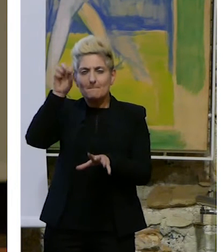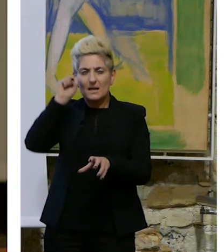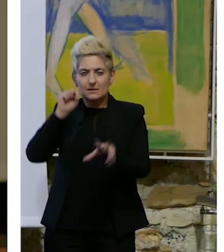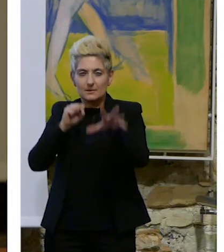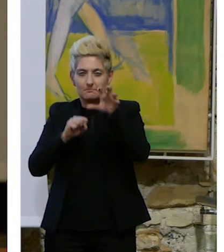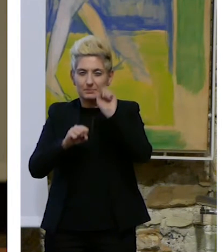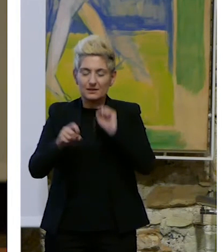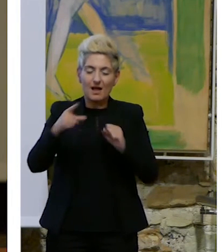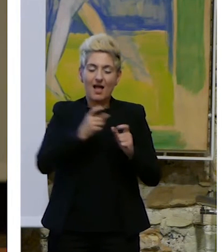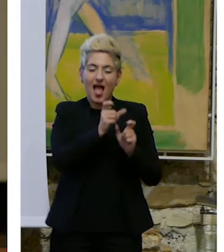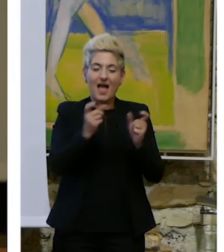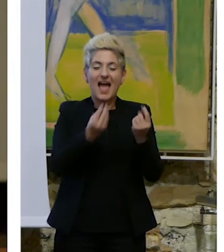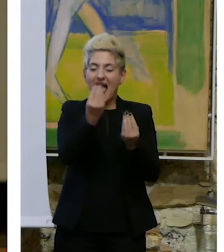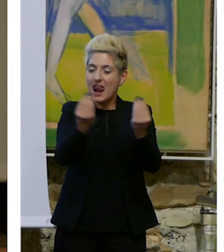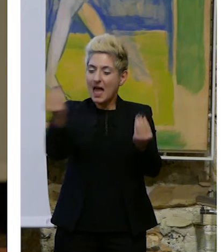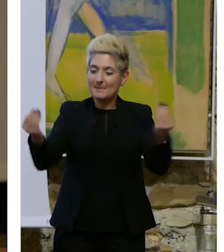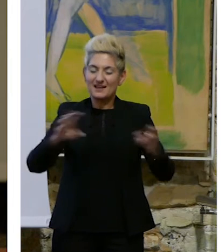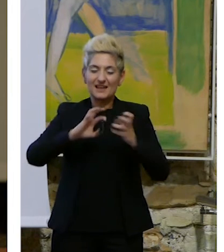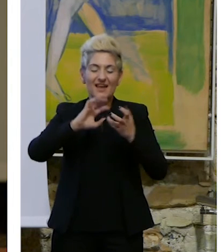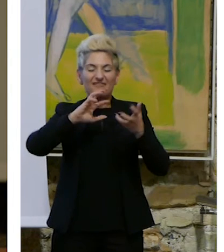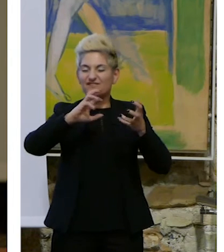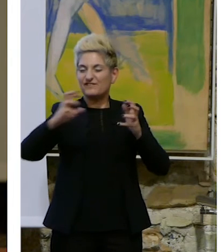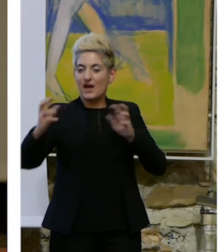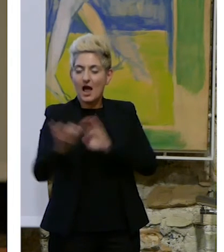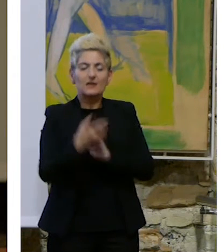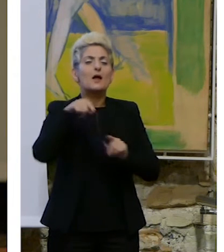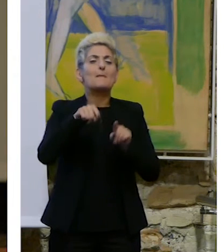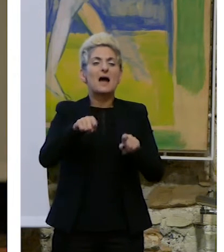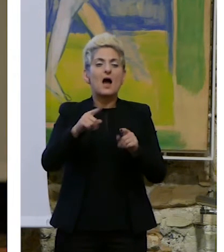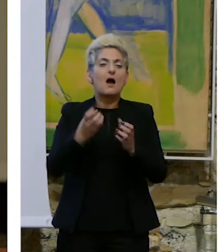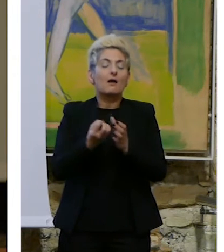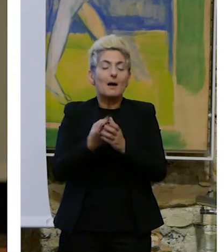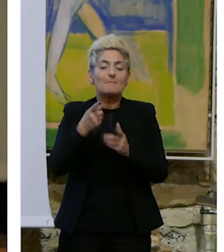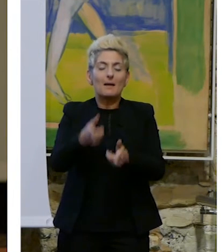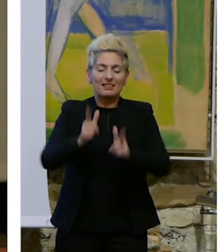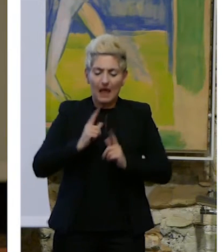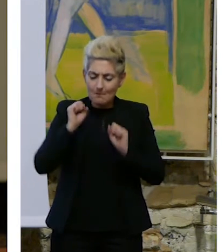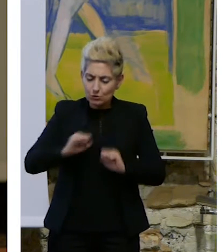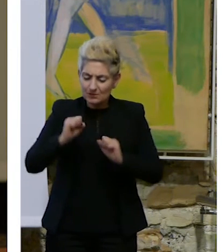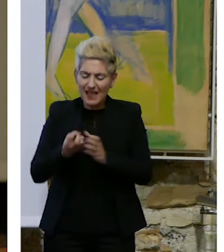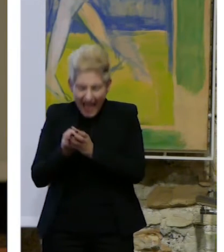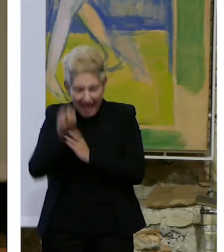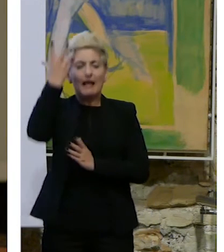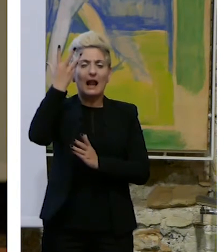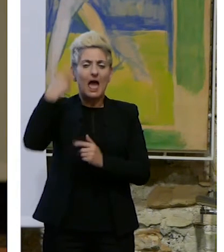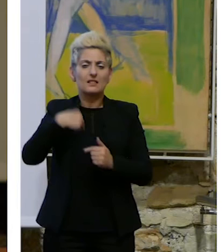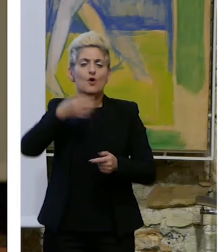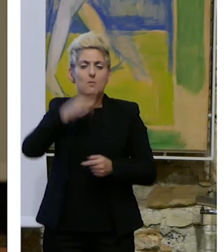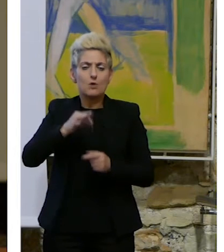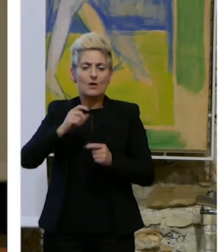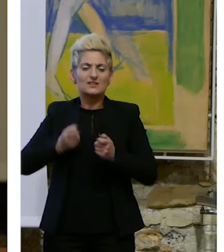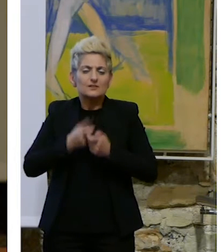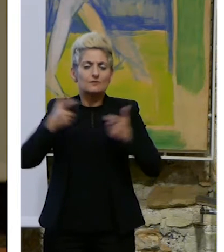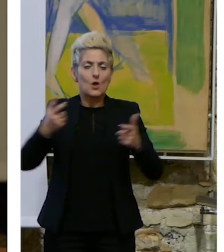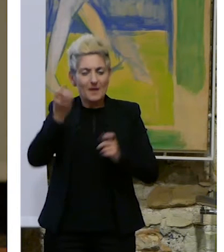convincente da consentirmi di essere creativo, ma magari non in quel campo lì, in un altro, non importa. Cioè potrei trasferire